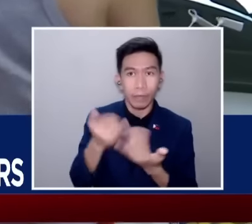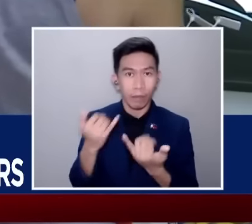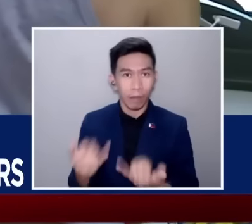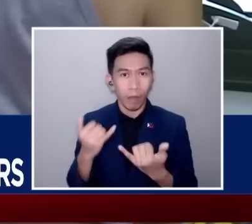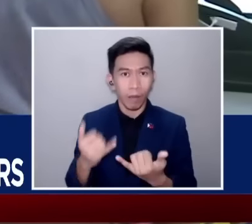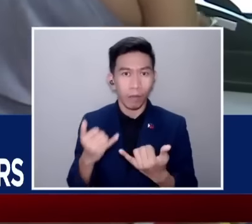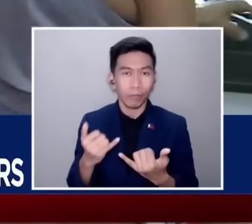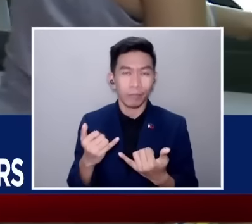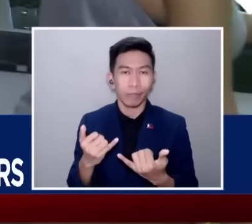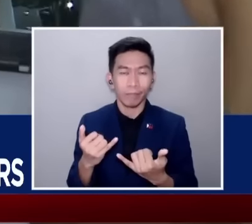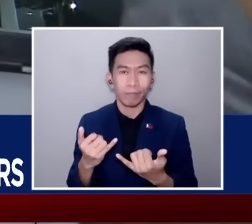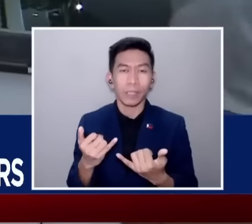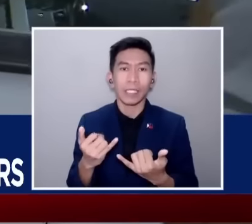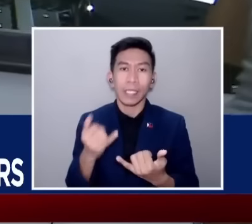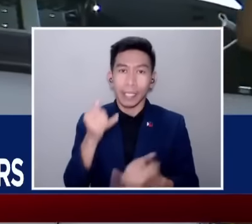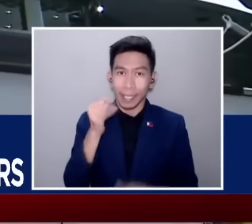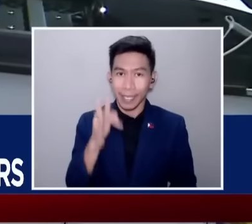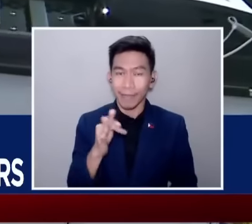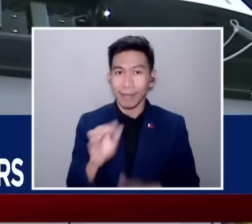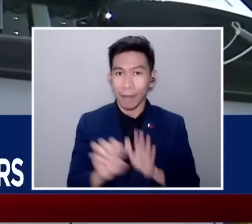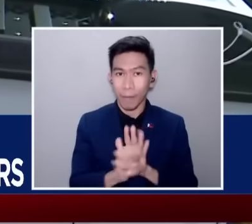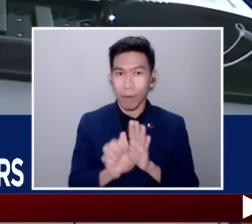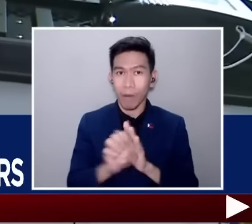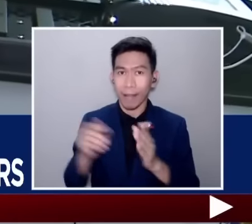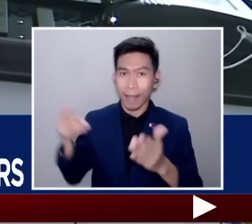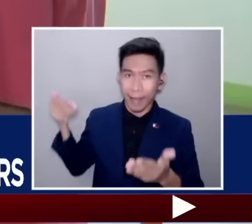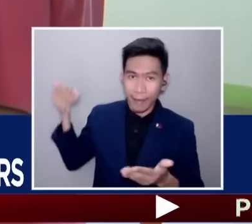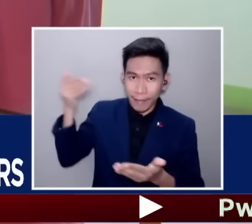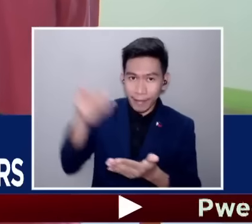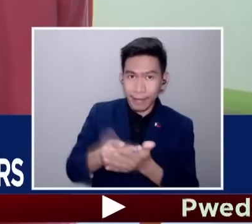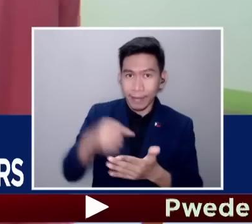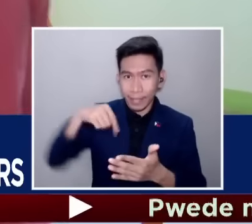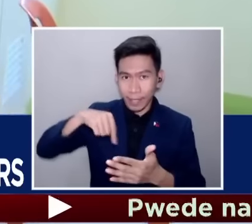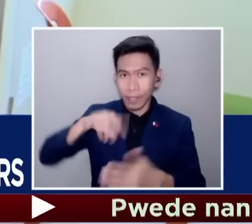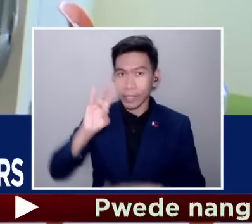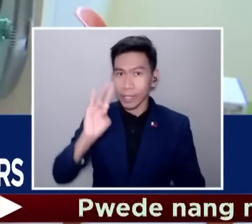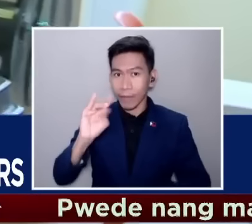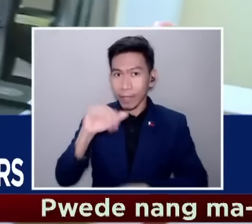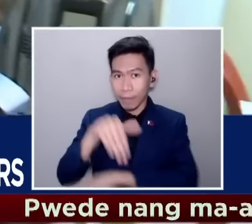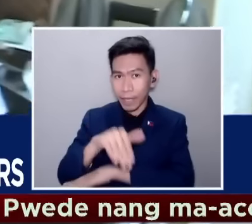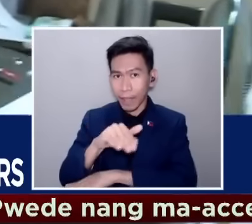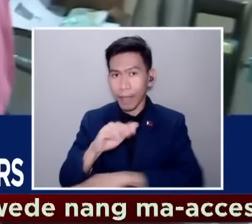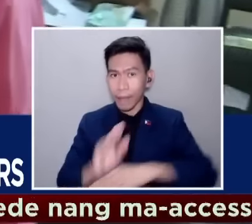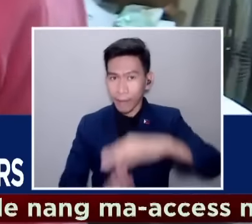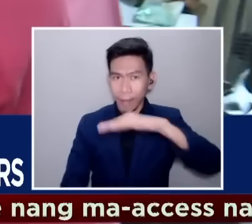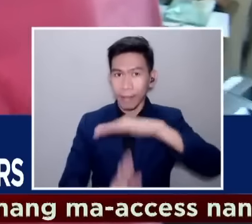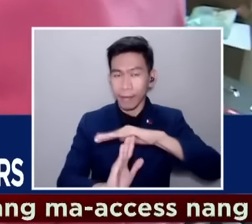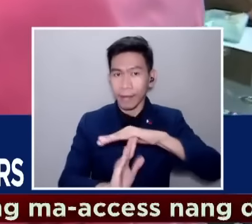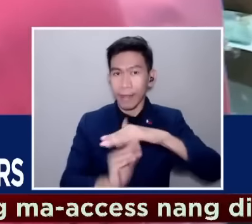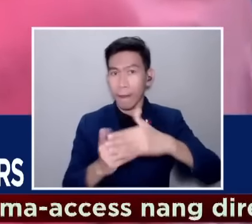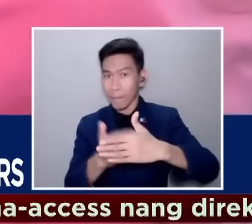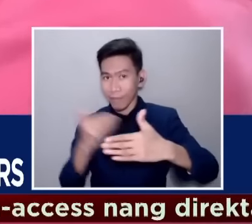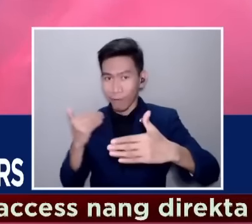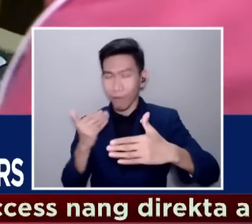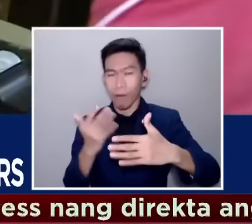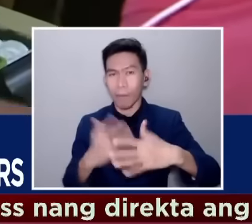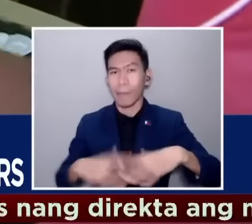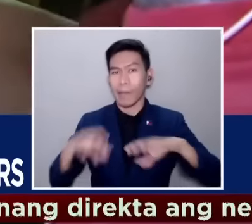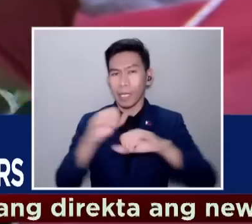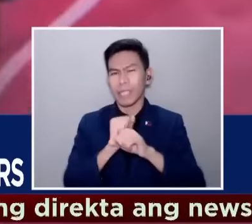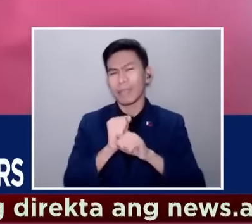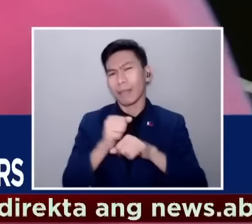na nakarating sila dito within the 7 PM cut-off, within 30 meters dito sa eskwelahan, ay